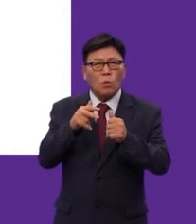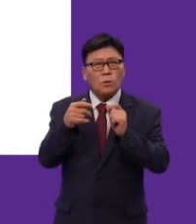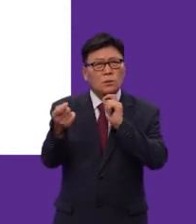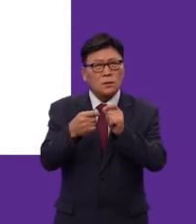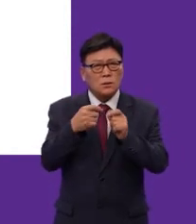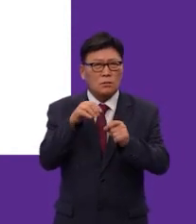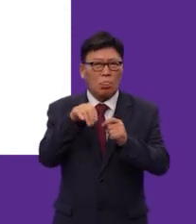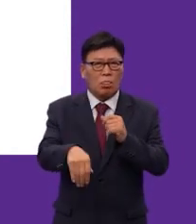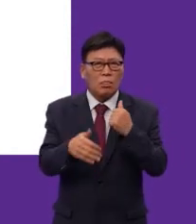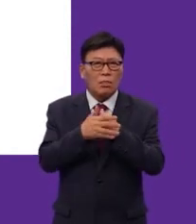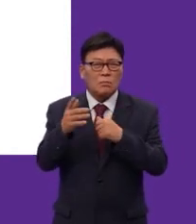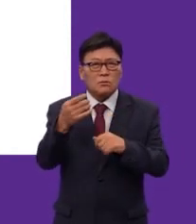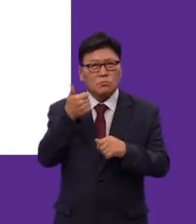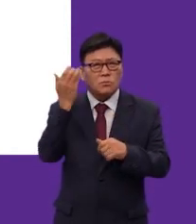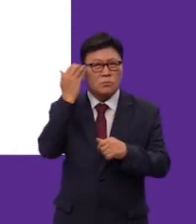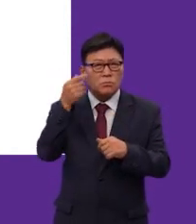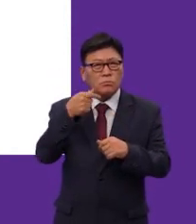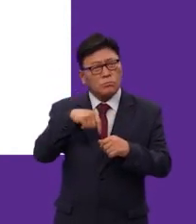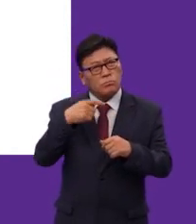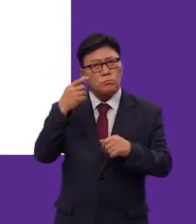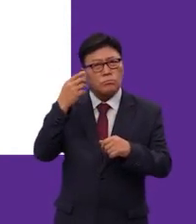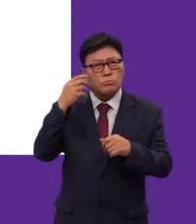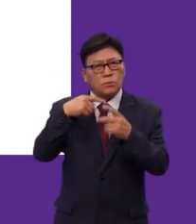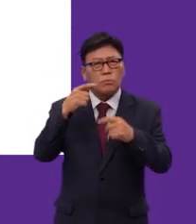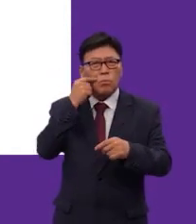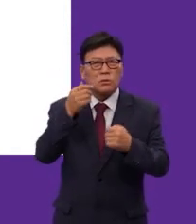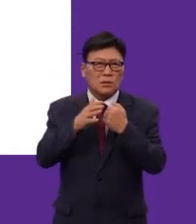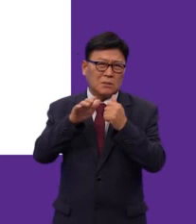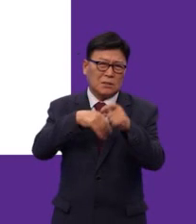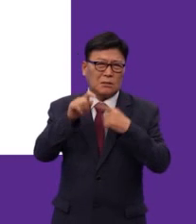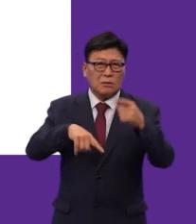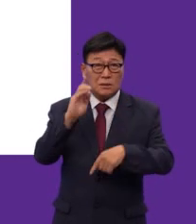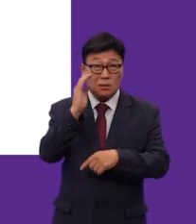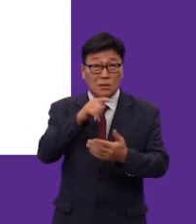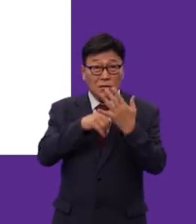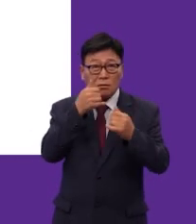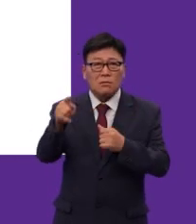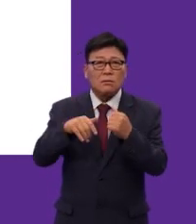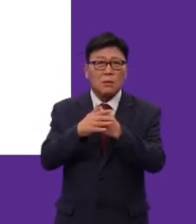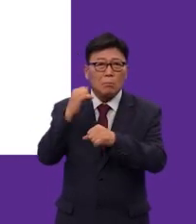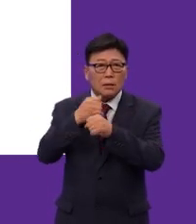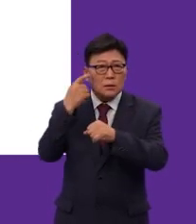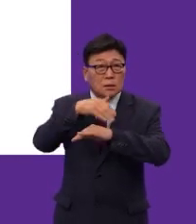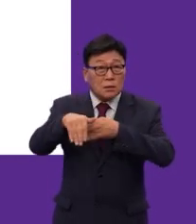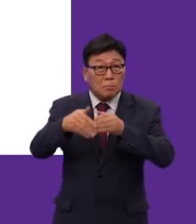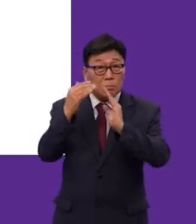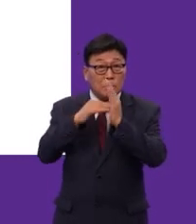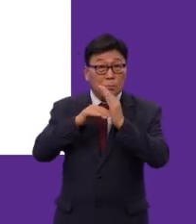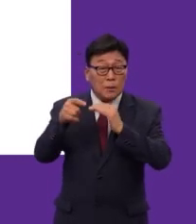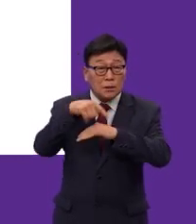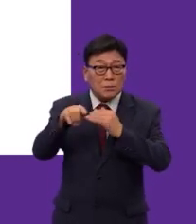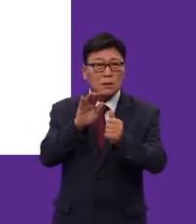정보의 접근성이 좀 떨어져서 다들 인지하지 못하고 있다라는 상황에 대한 이야기가 나왔고요. 그래서 만들어진 정책만큼